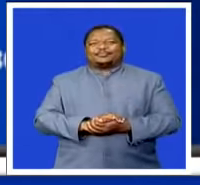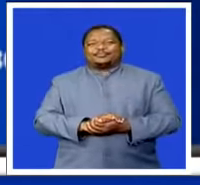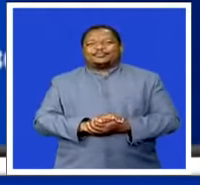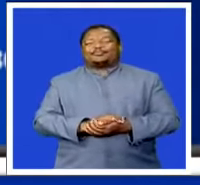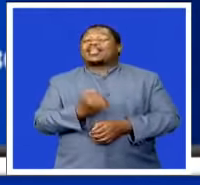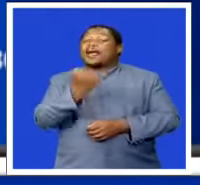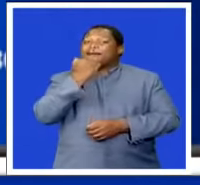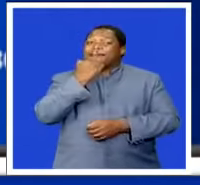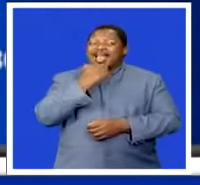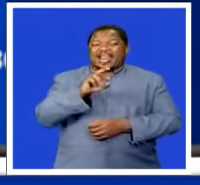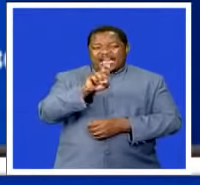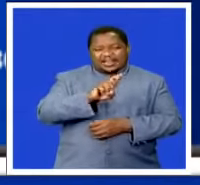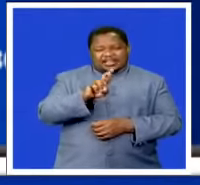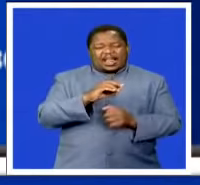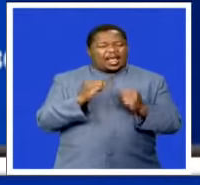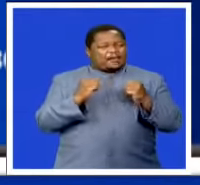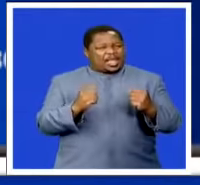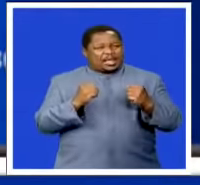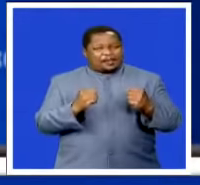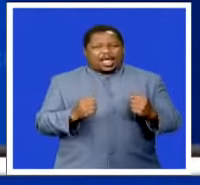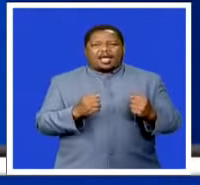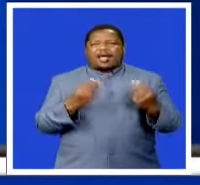Sifunza sakamanzini sinemaswati langu